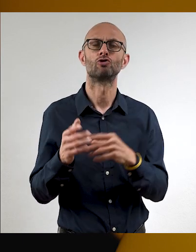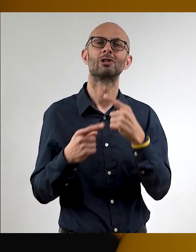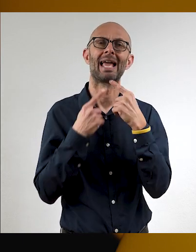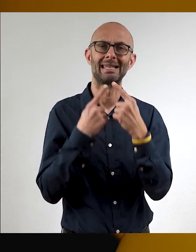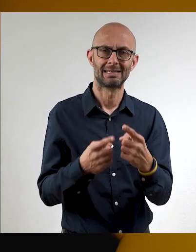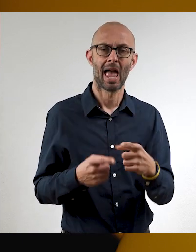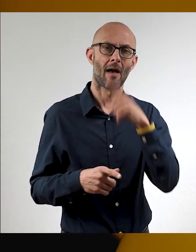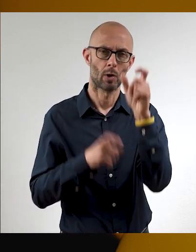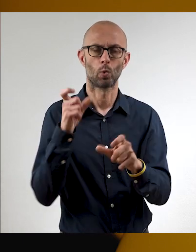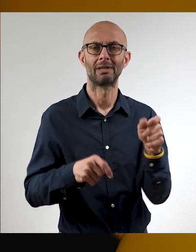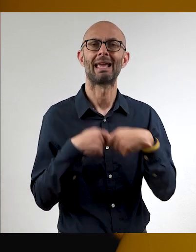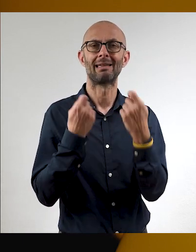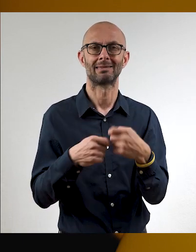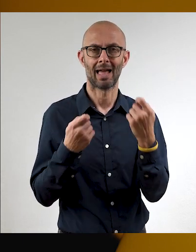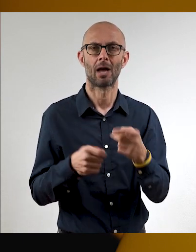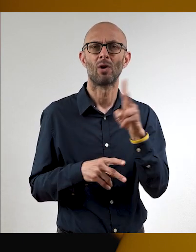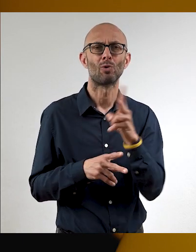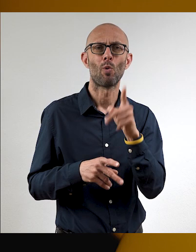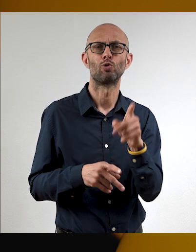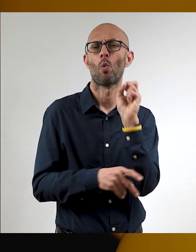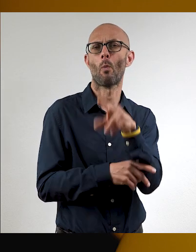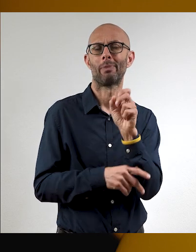ljudje dajejo in kako to